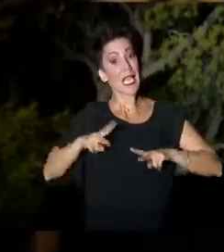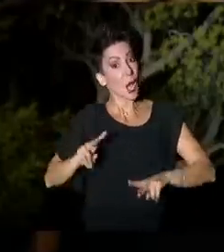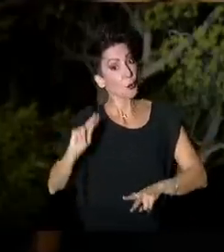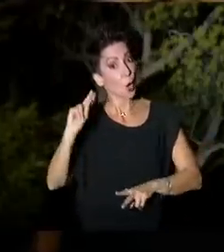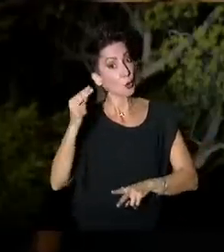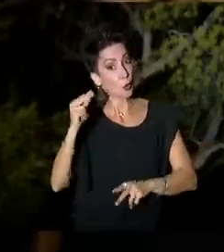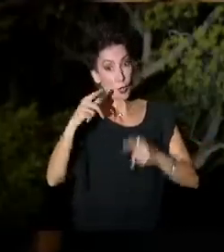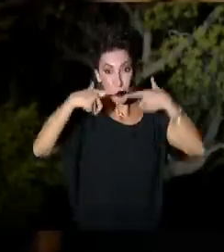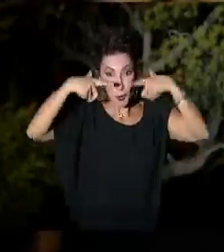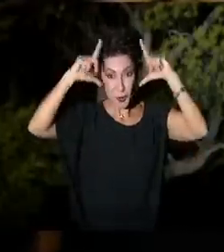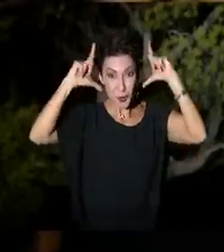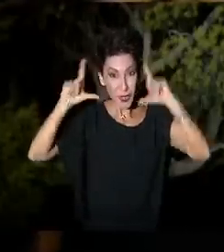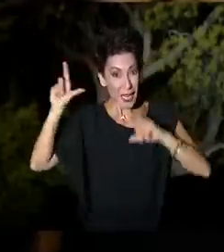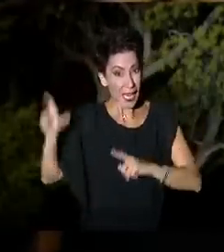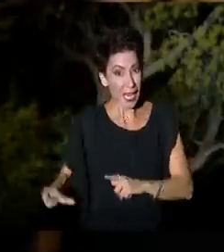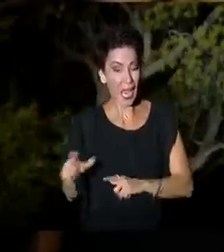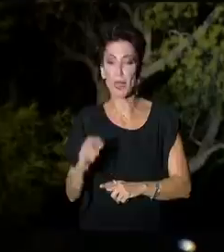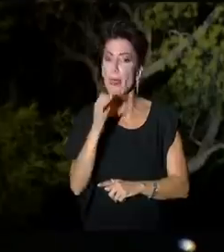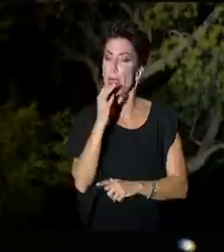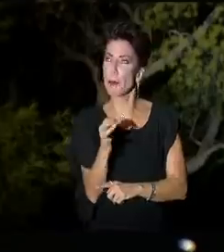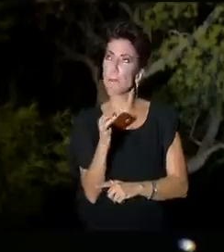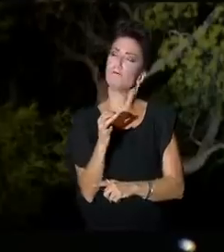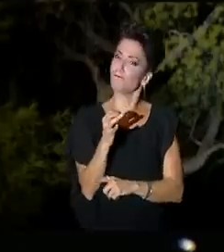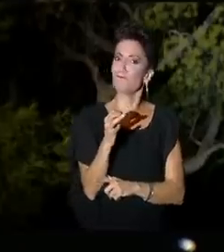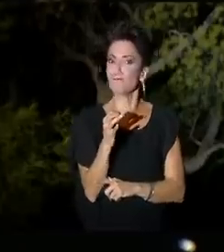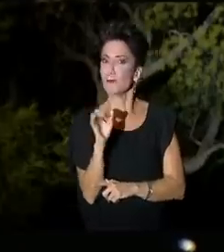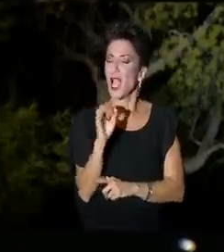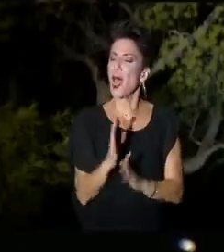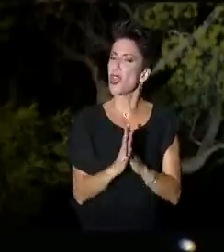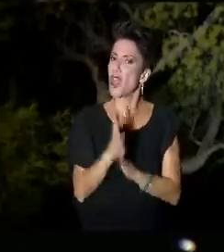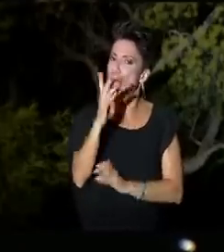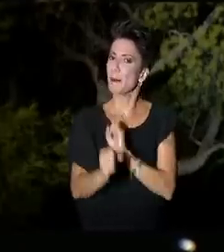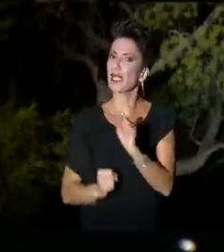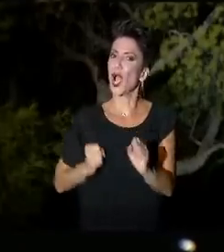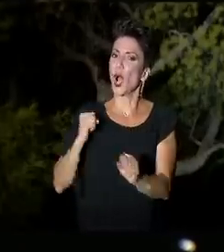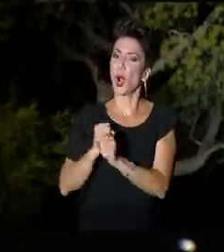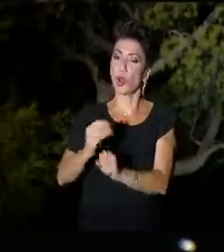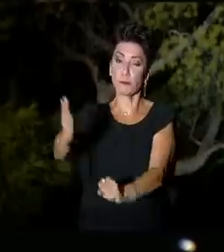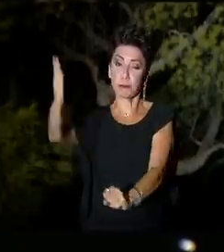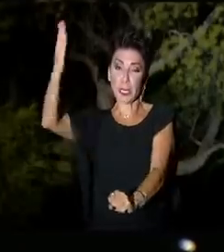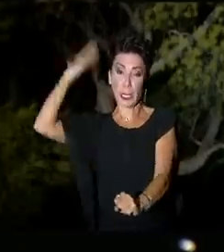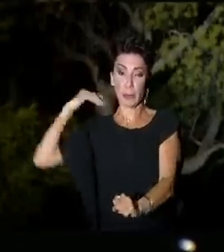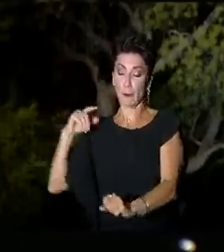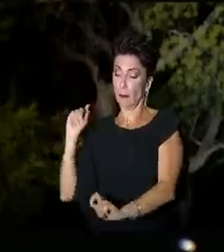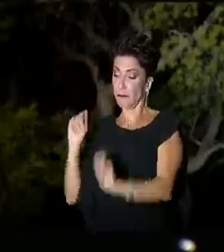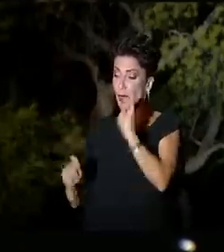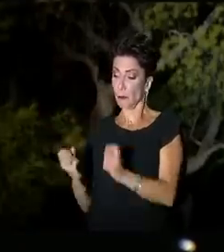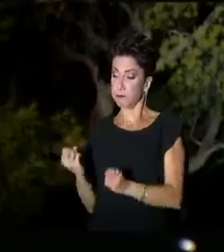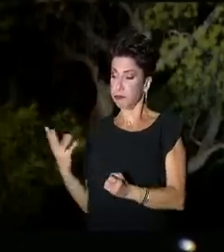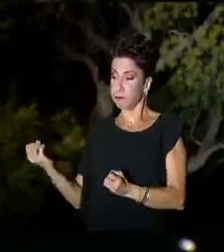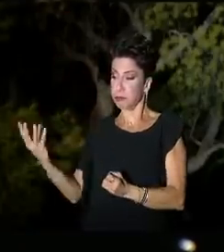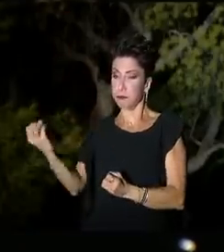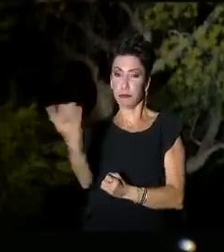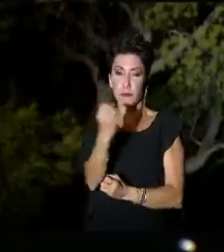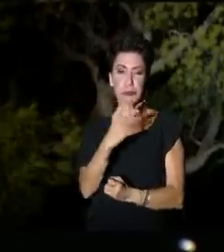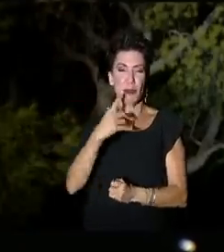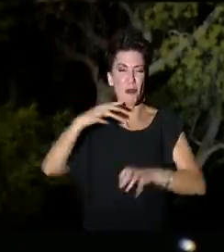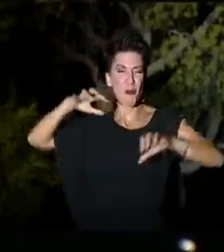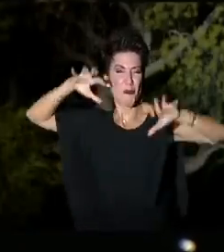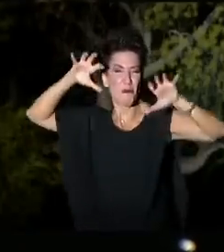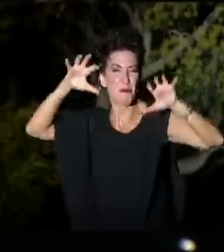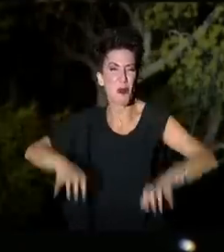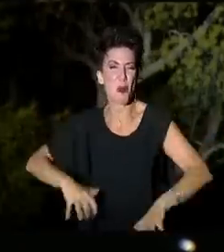Βράχου μετρούσε ήδη 15 χρόνια. Ο χρόνος τον έφθυρε.